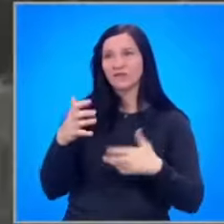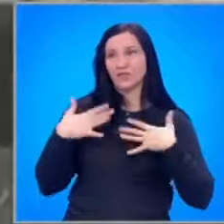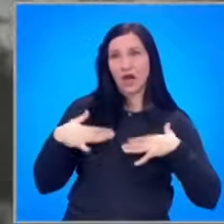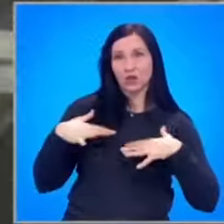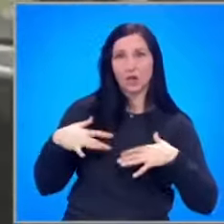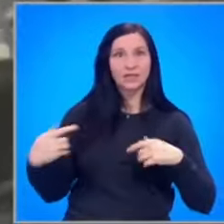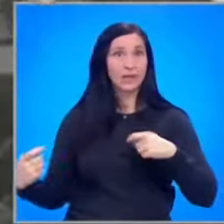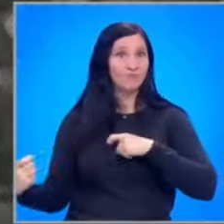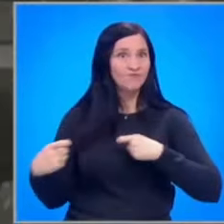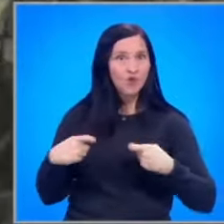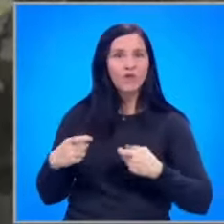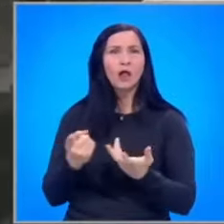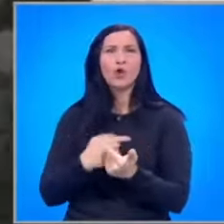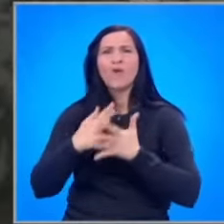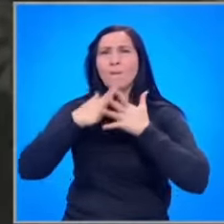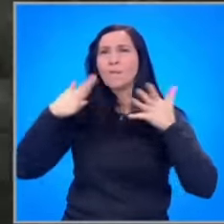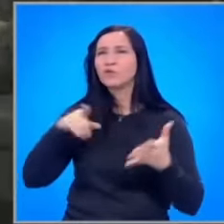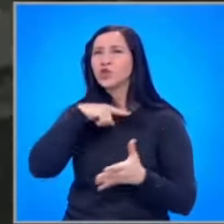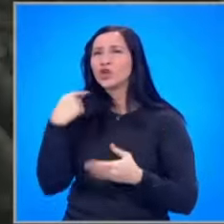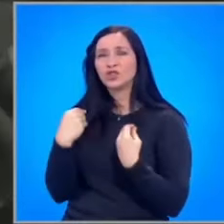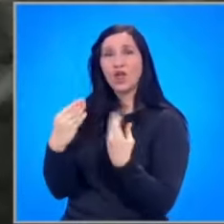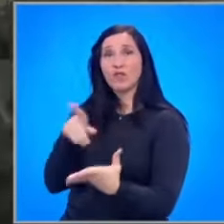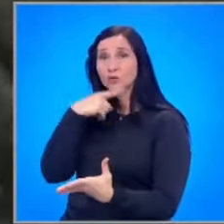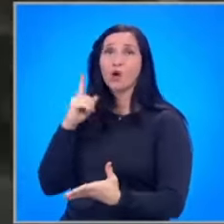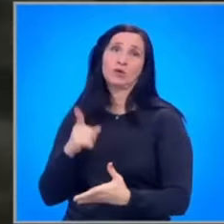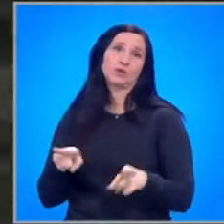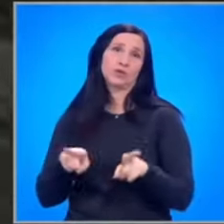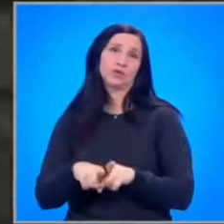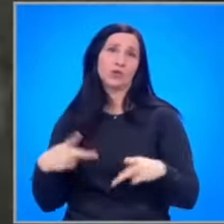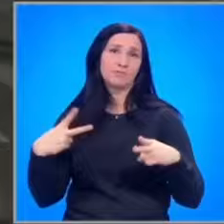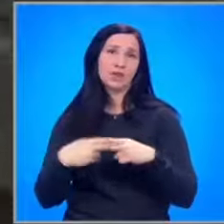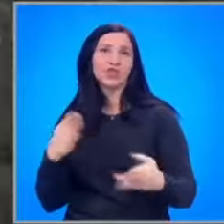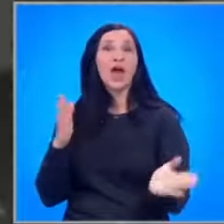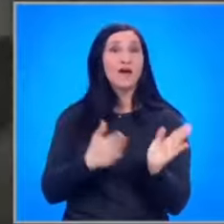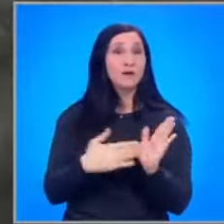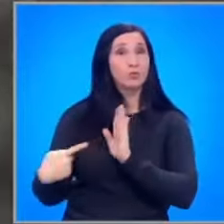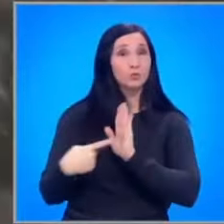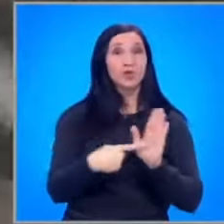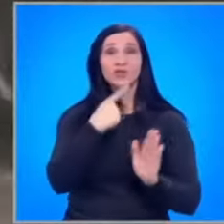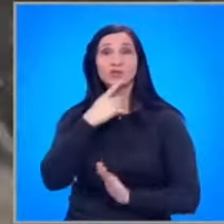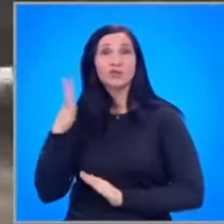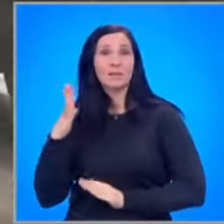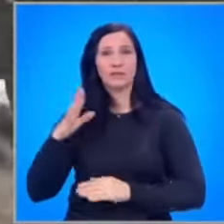сражава, толкова повече жертви ще даде Русия, което също е възпиращ фактор, посочват западни специалисти.